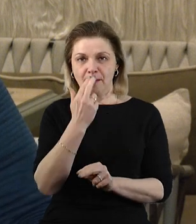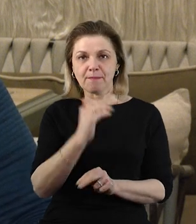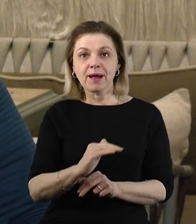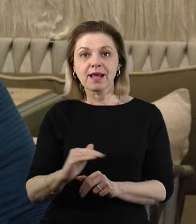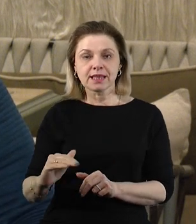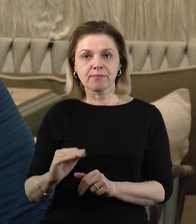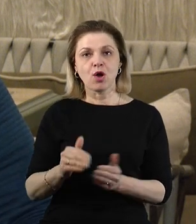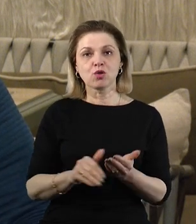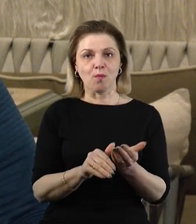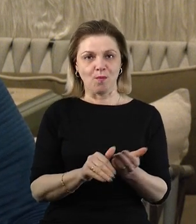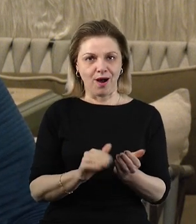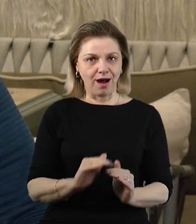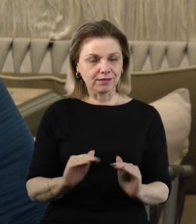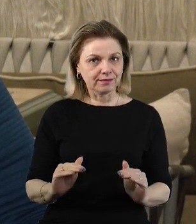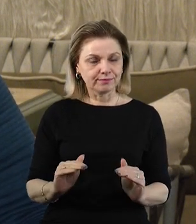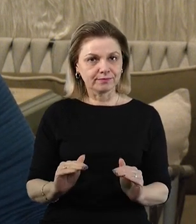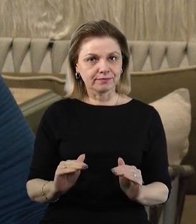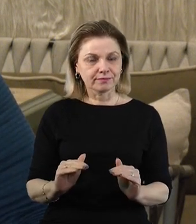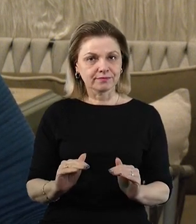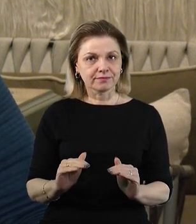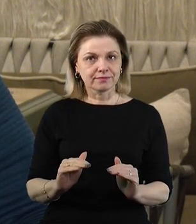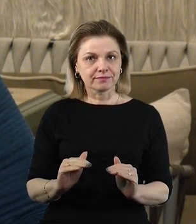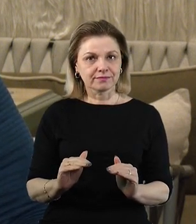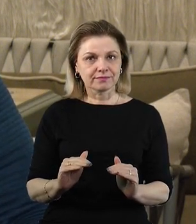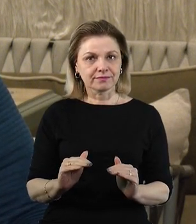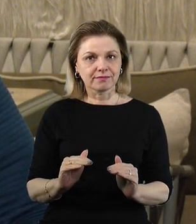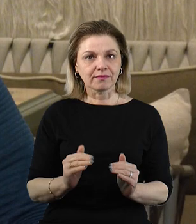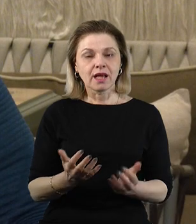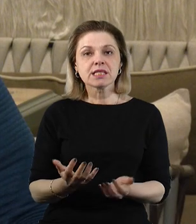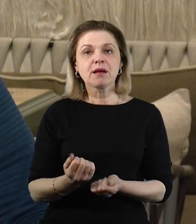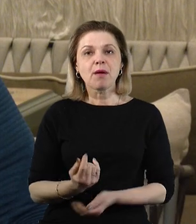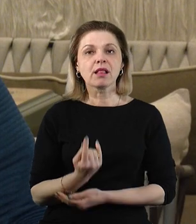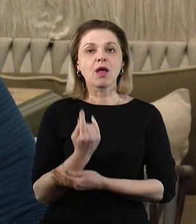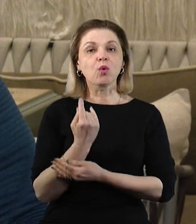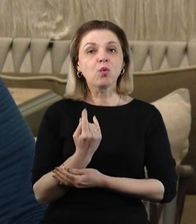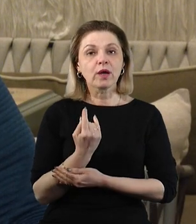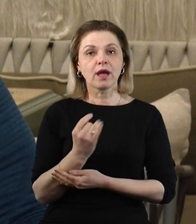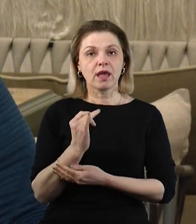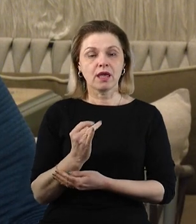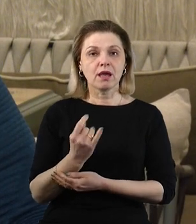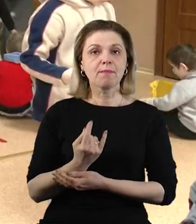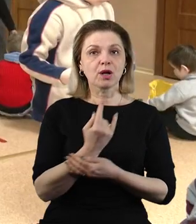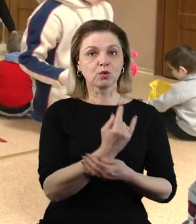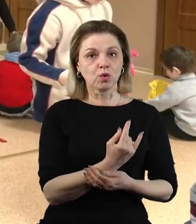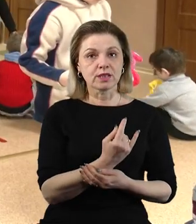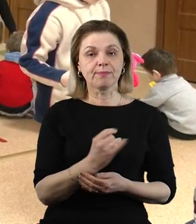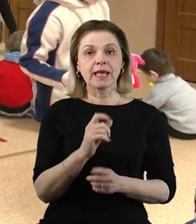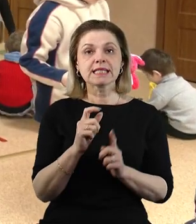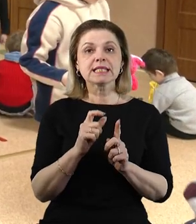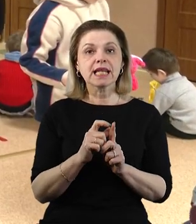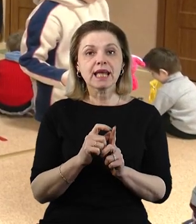там допомагали знімали брали на руки і переносили зі